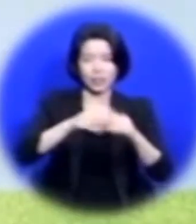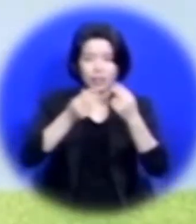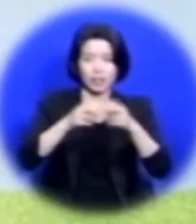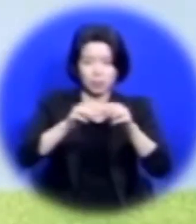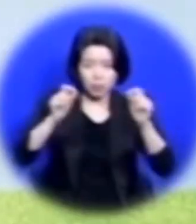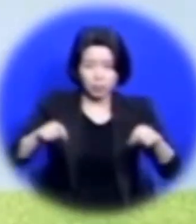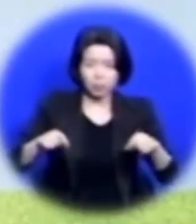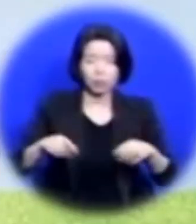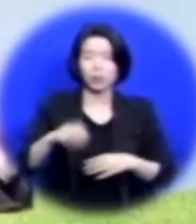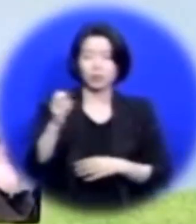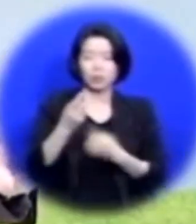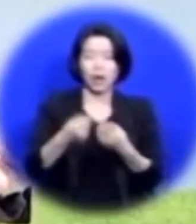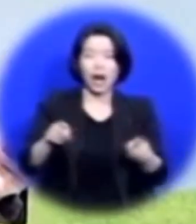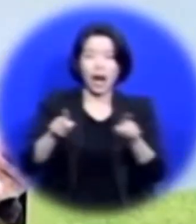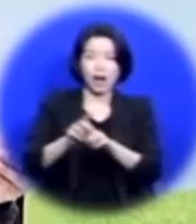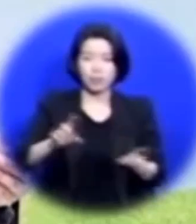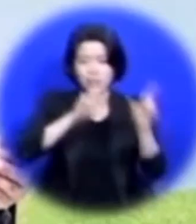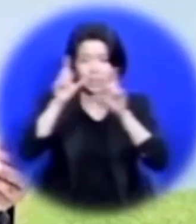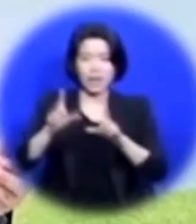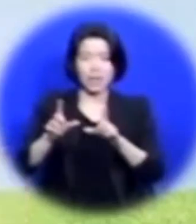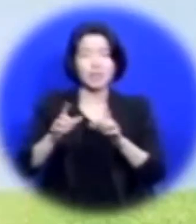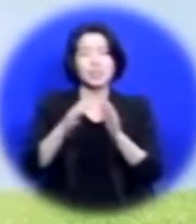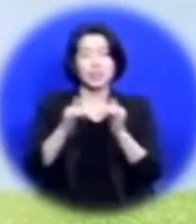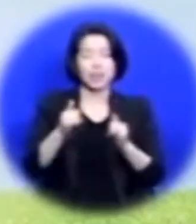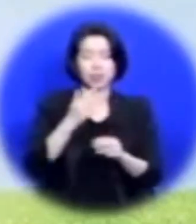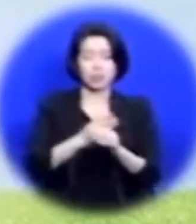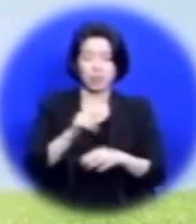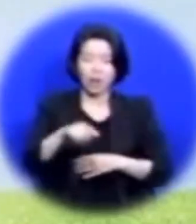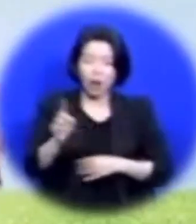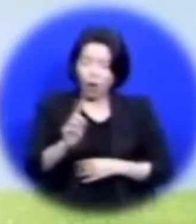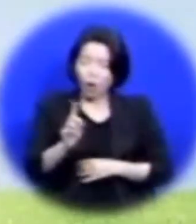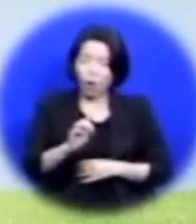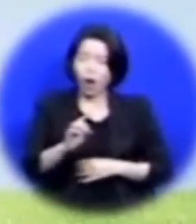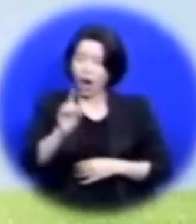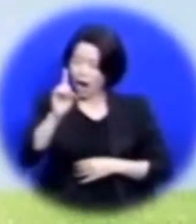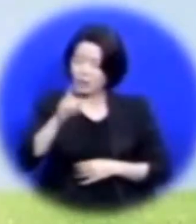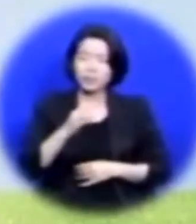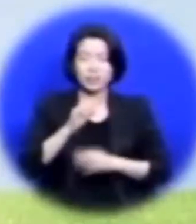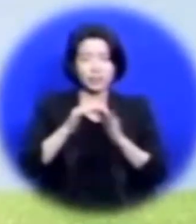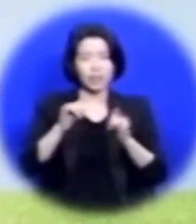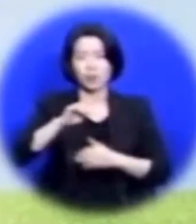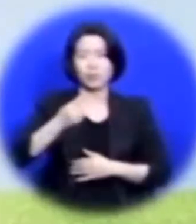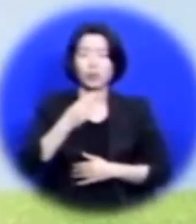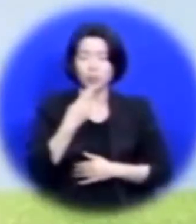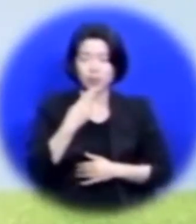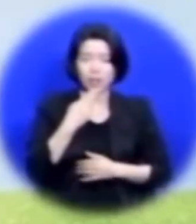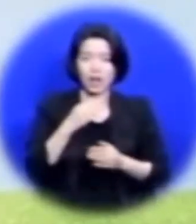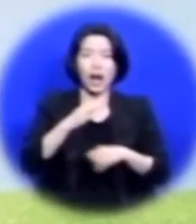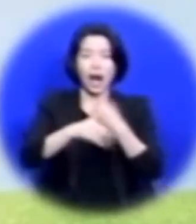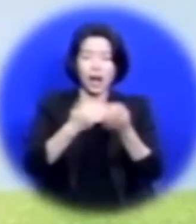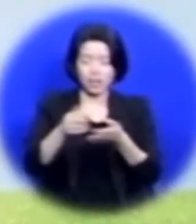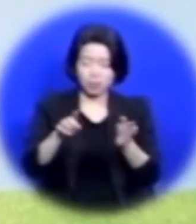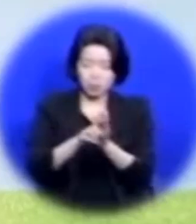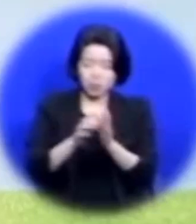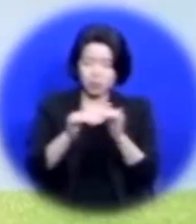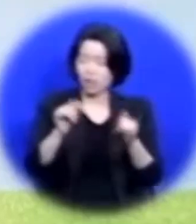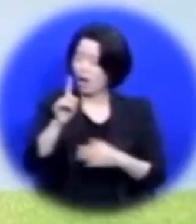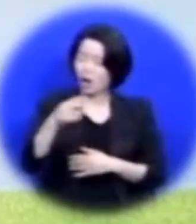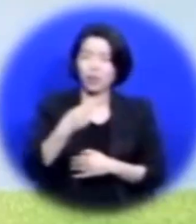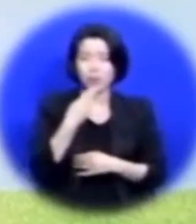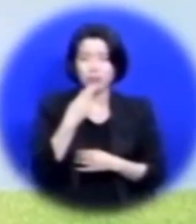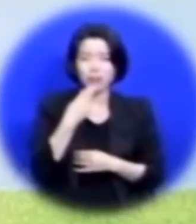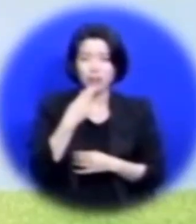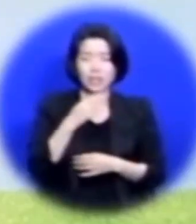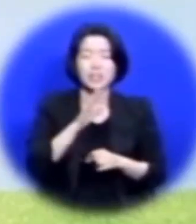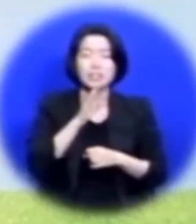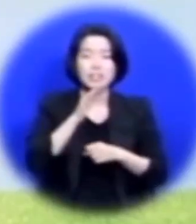또는 함께 사는 사람들 중에 어쩌면 이렇게 한 사람도 없냐 하나님을 믿는 사람이 진짜 하나님을